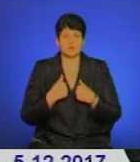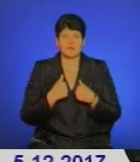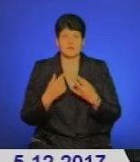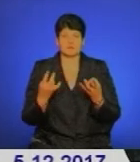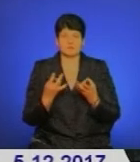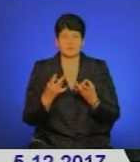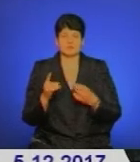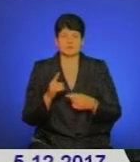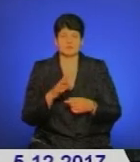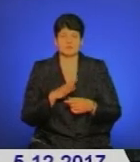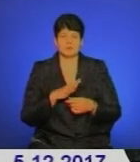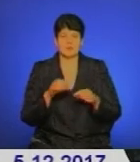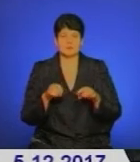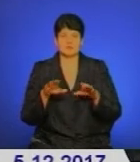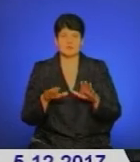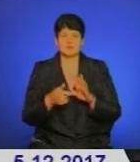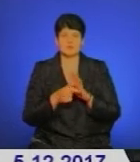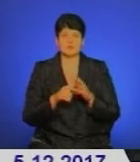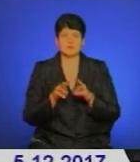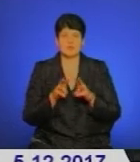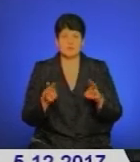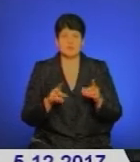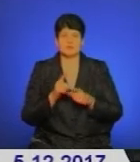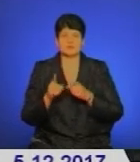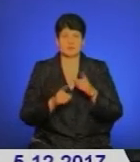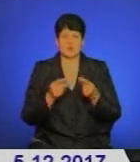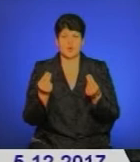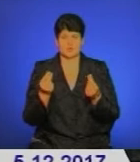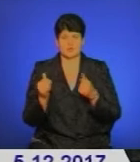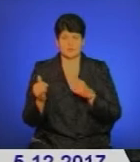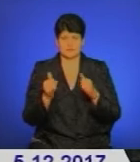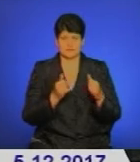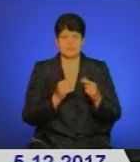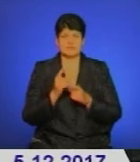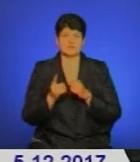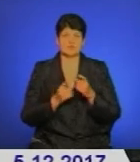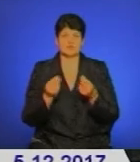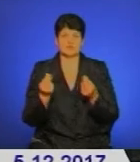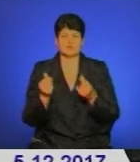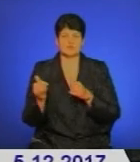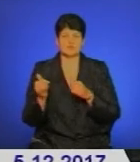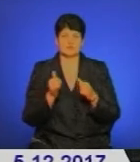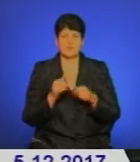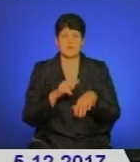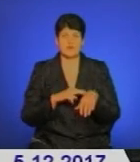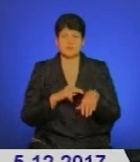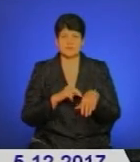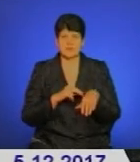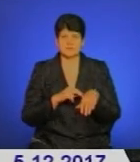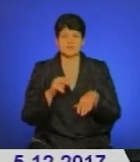щоб була постанова Кабміна про зміну грошового забезпечення. Зміну грошового забезпечення поліцейським